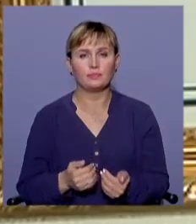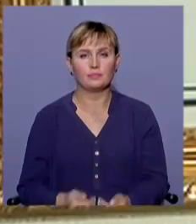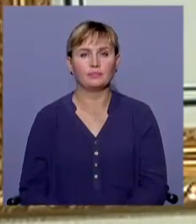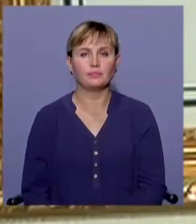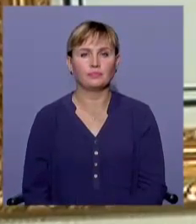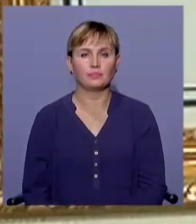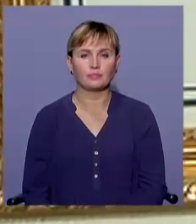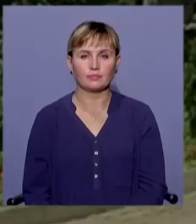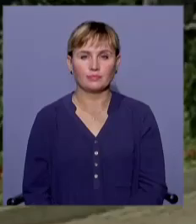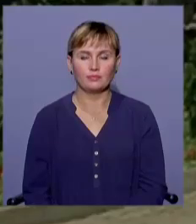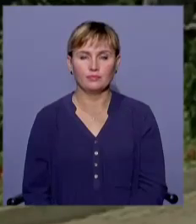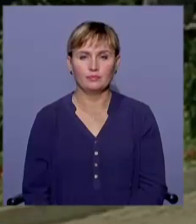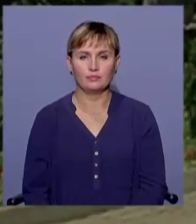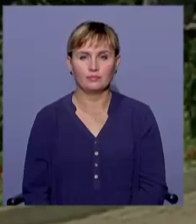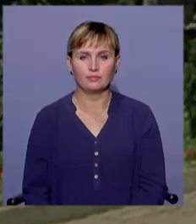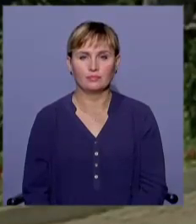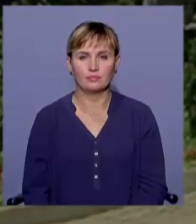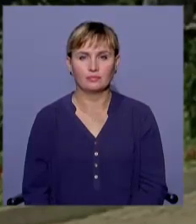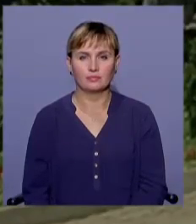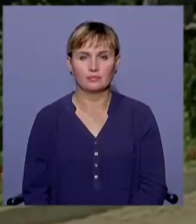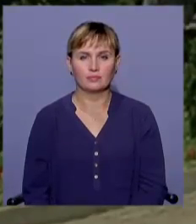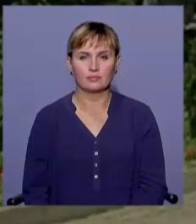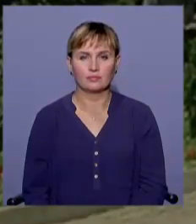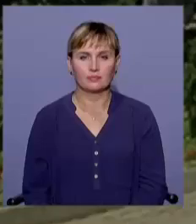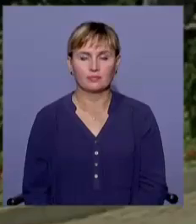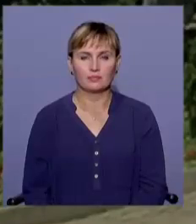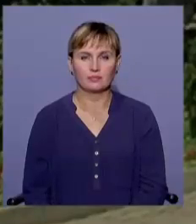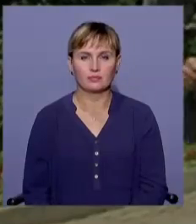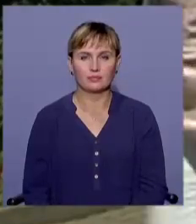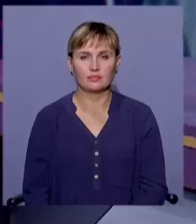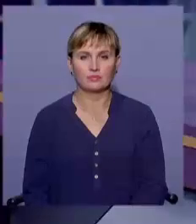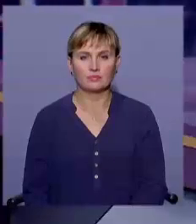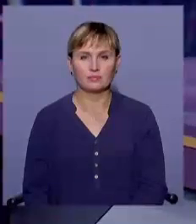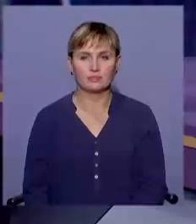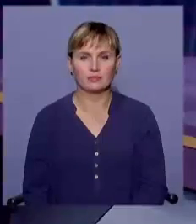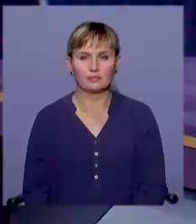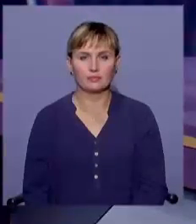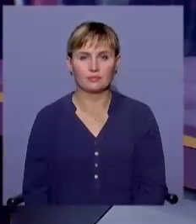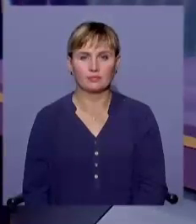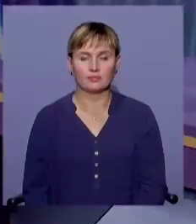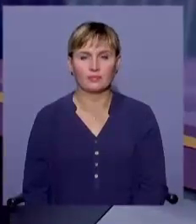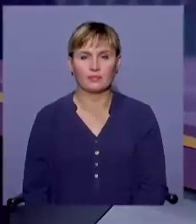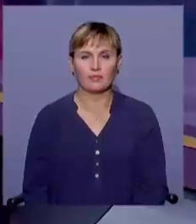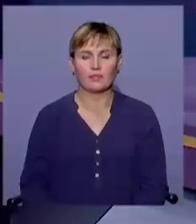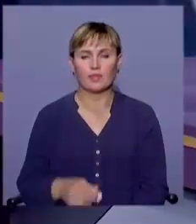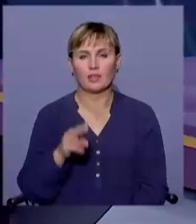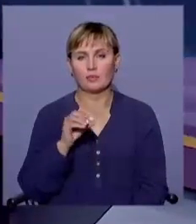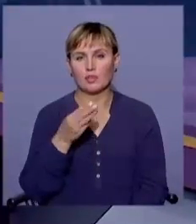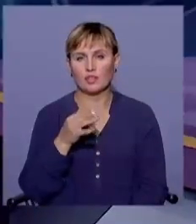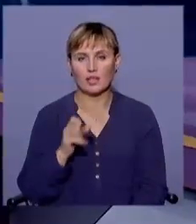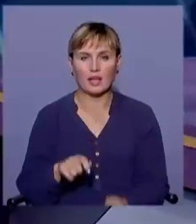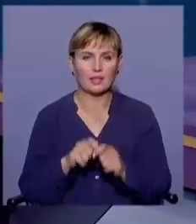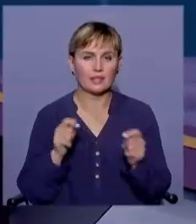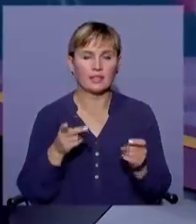Акчурин, Рамина Макаримова, Азамат Уесханов, Арсен Сандыбаев, телеканал Алматы. Пещеру Кейки-Батыра открыли